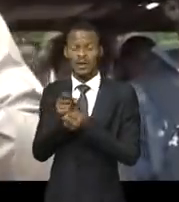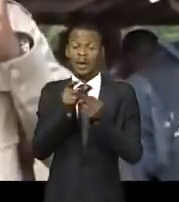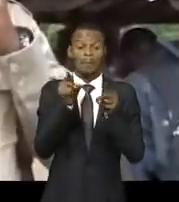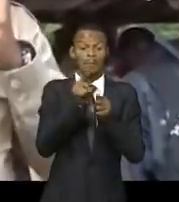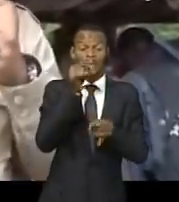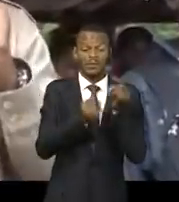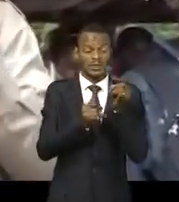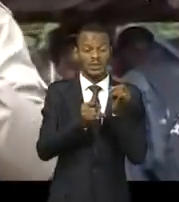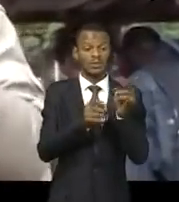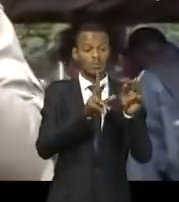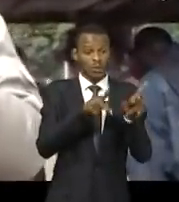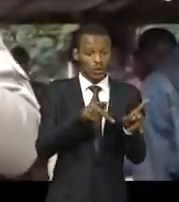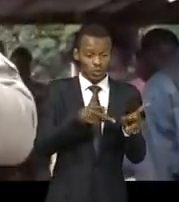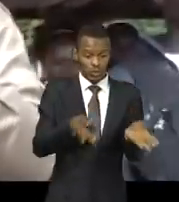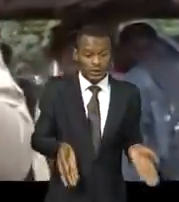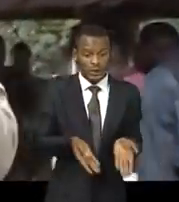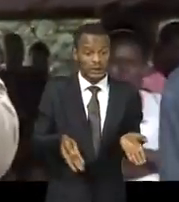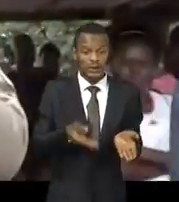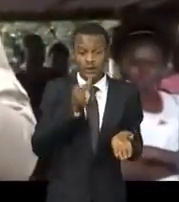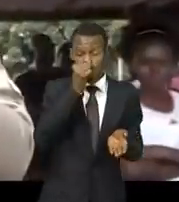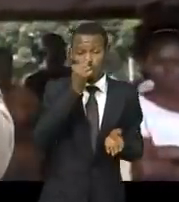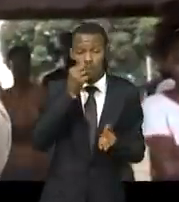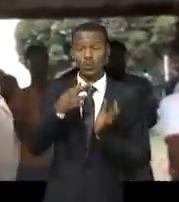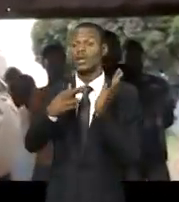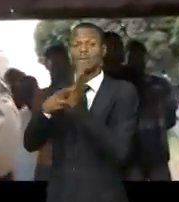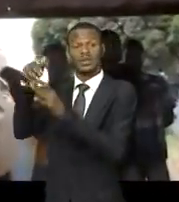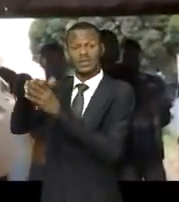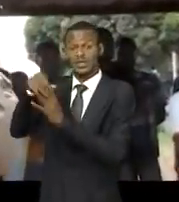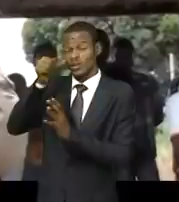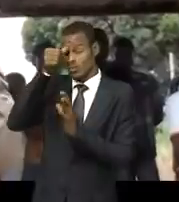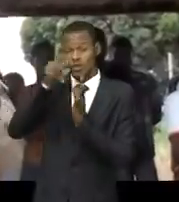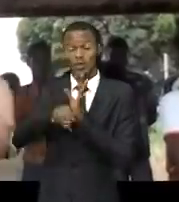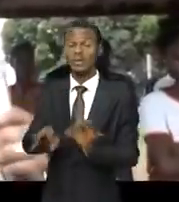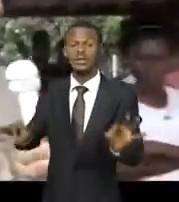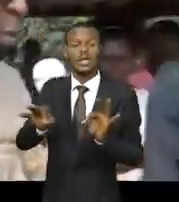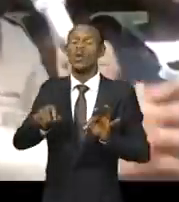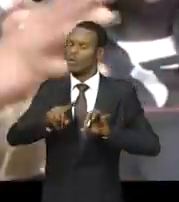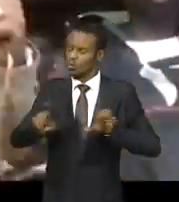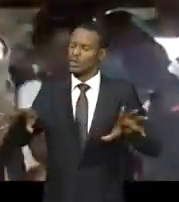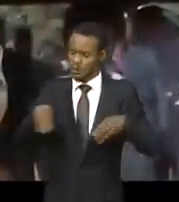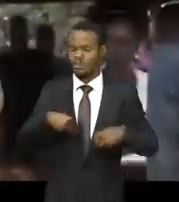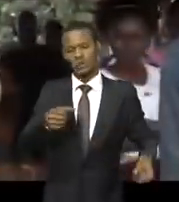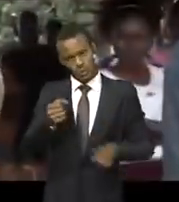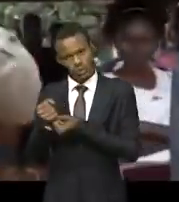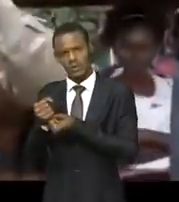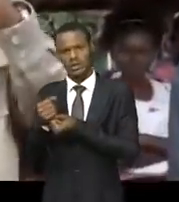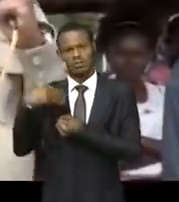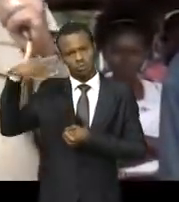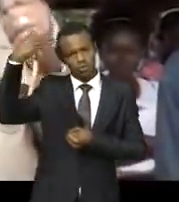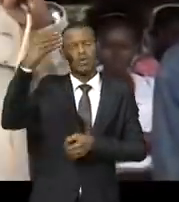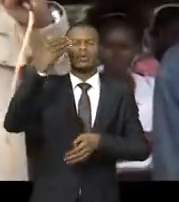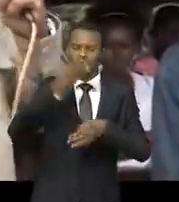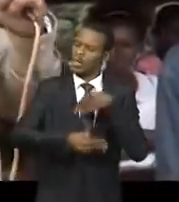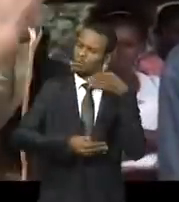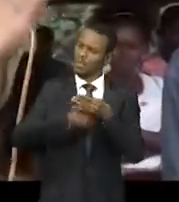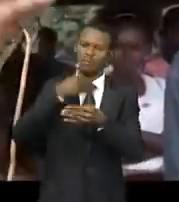ce gouvernement, nous pouvons bénéficier des hôpitaux, des infrastructures scolaires et autres. C'est le gouvernement central